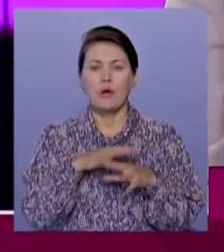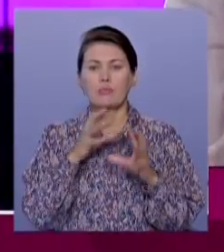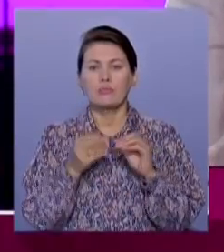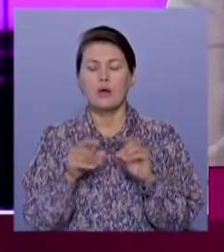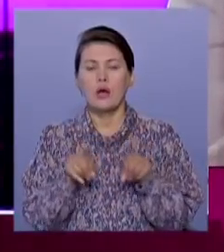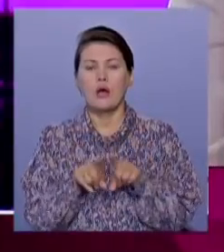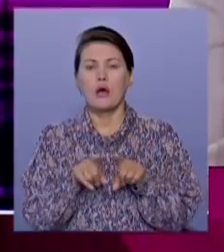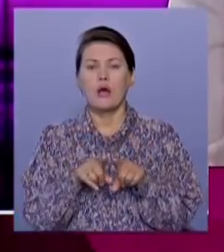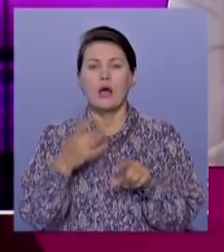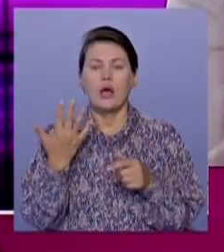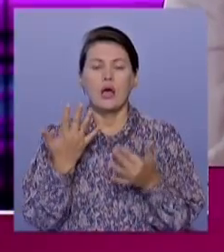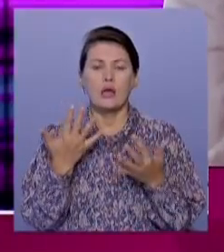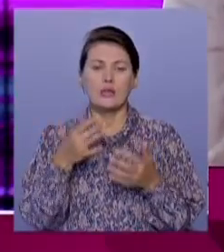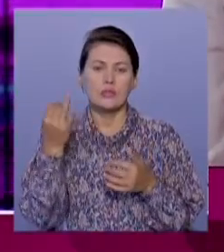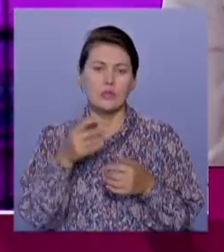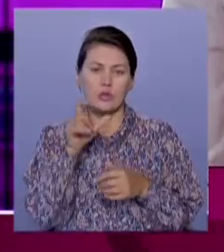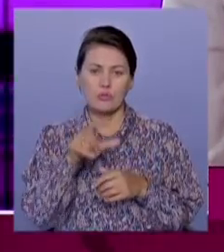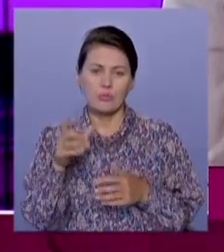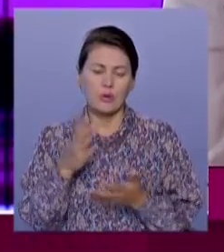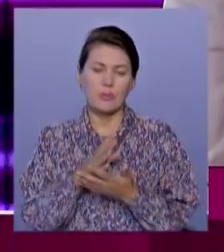түсіріп жатқандар қаншалықты көп?